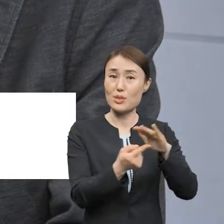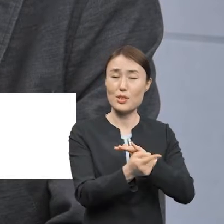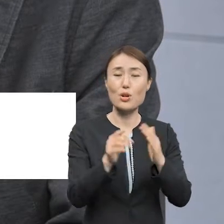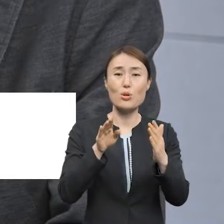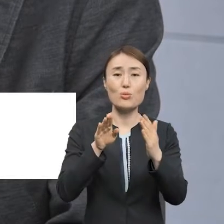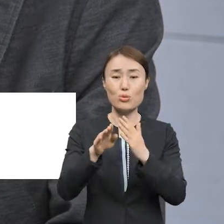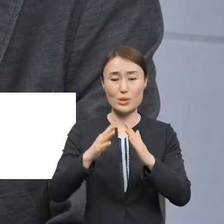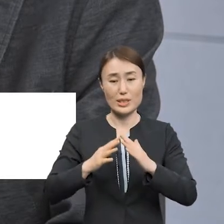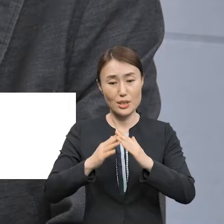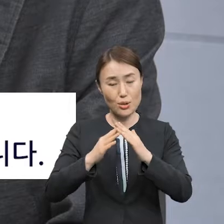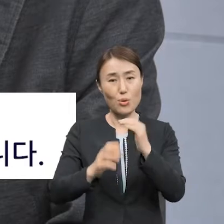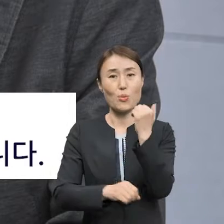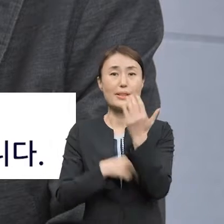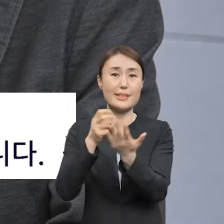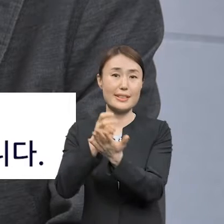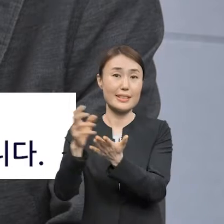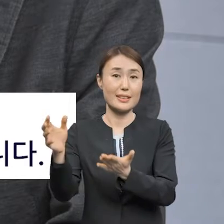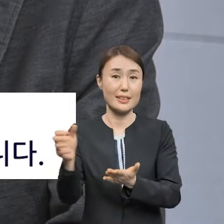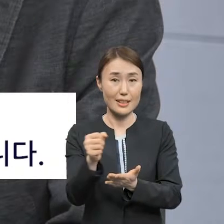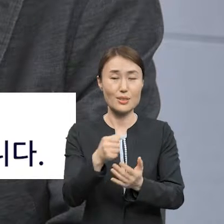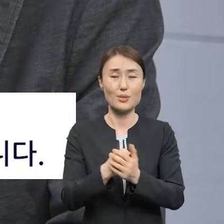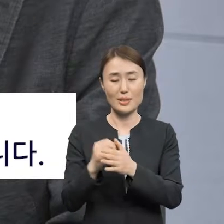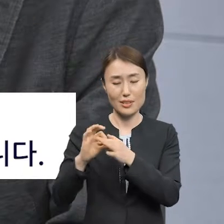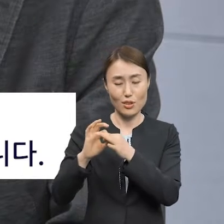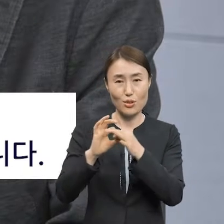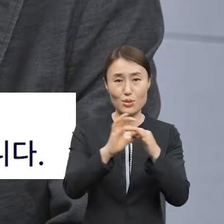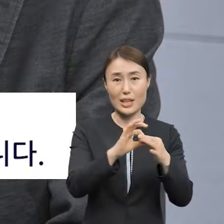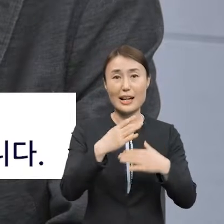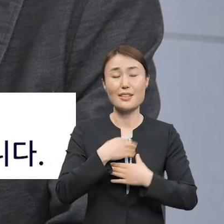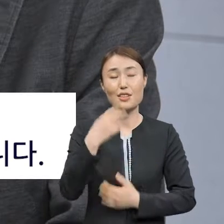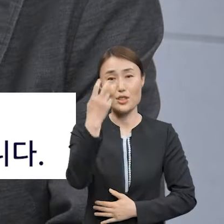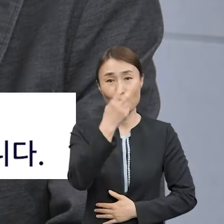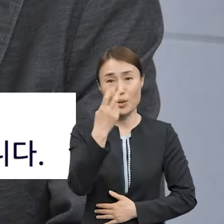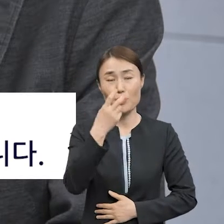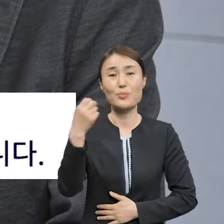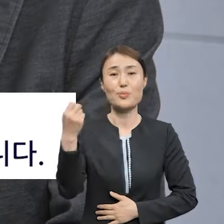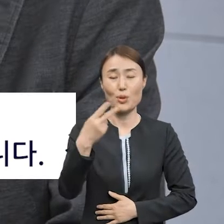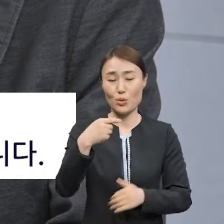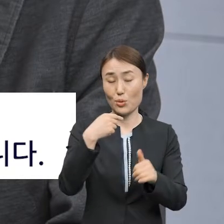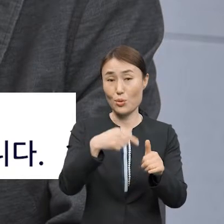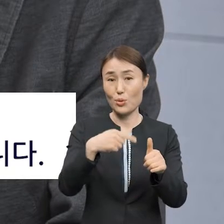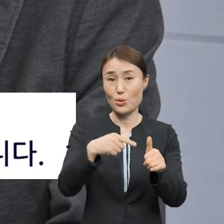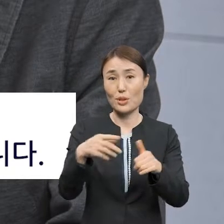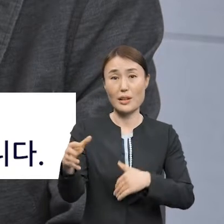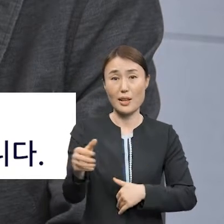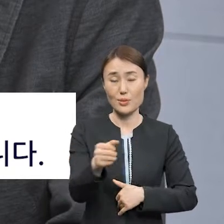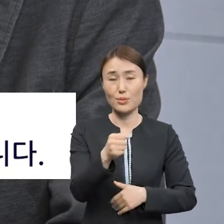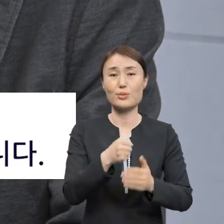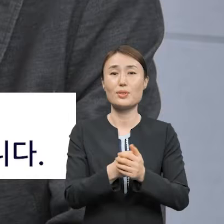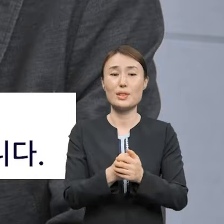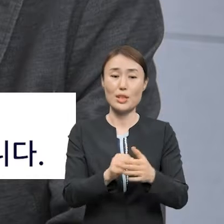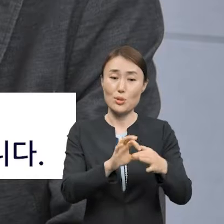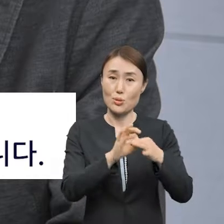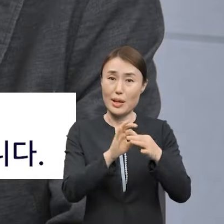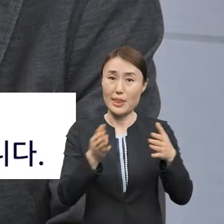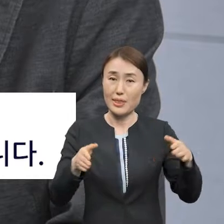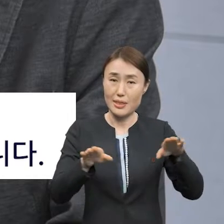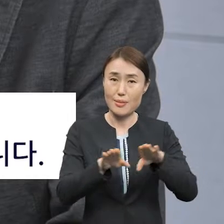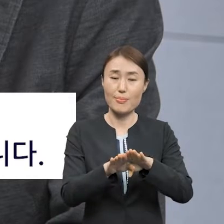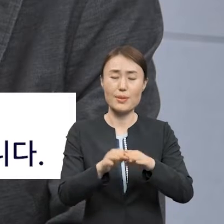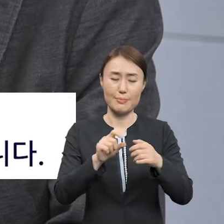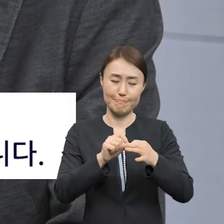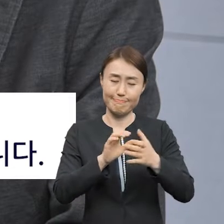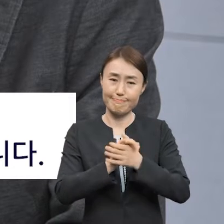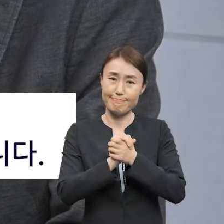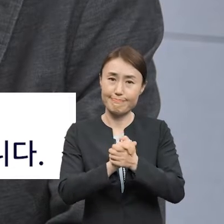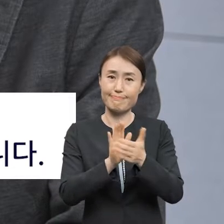시공 원칙을 바탕으로 지속적인 안전점검과 교육을 실시하고 유관기관과 긴밀한